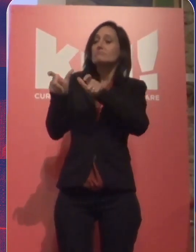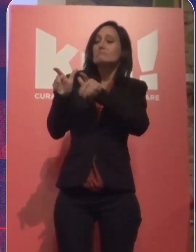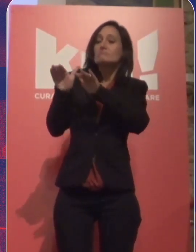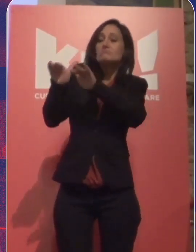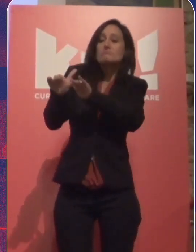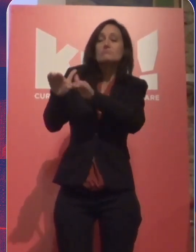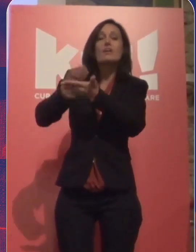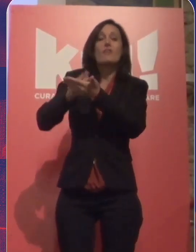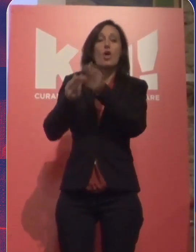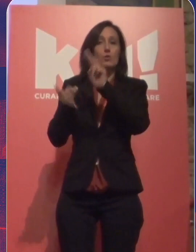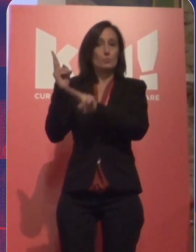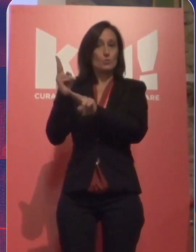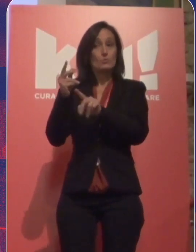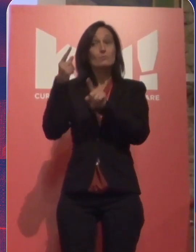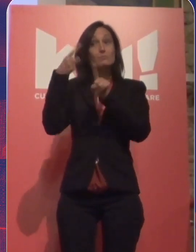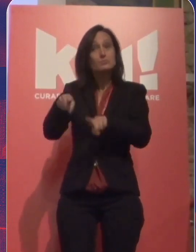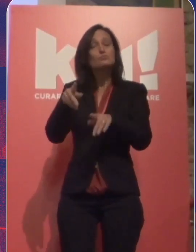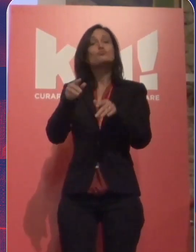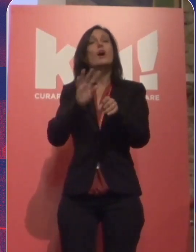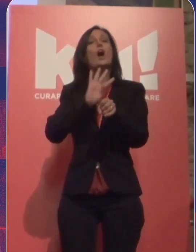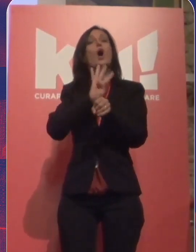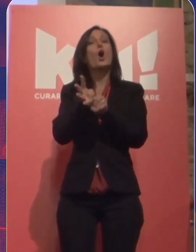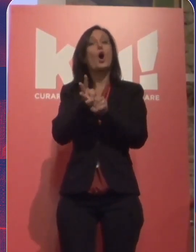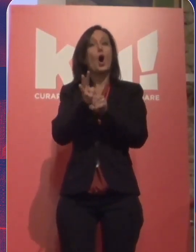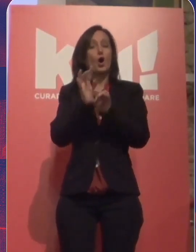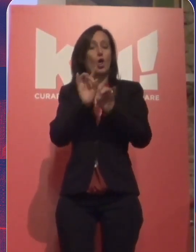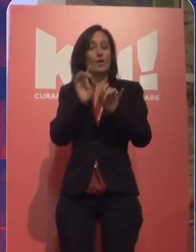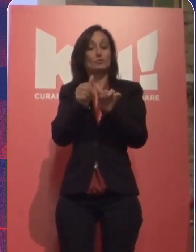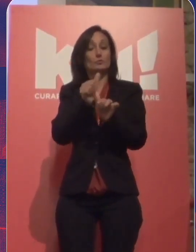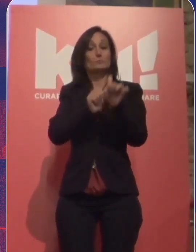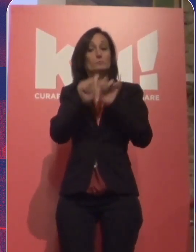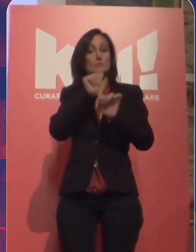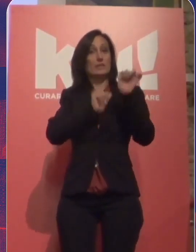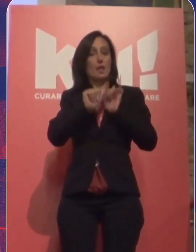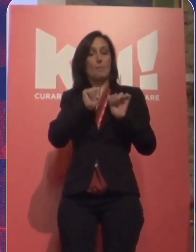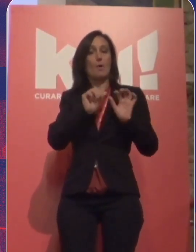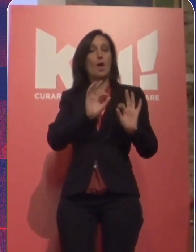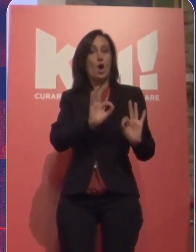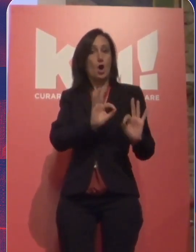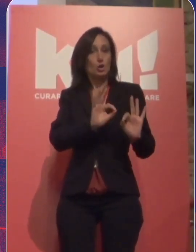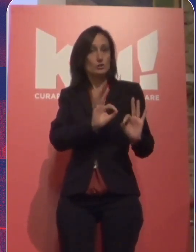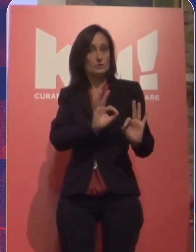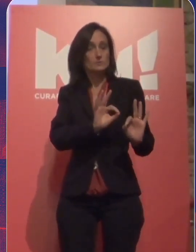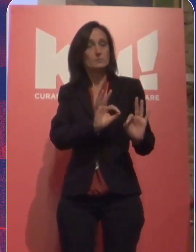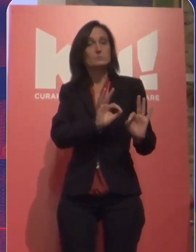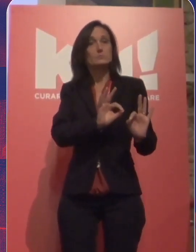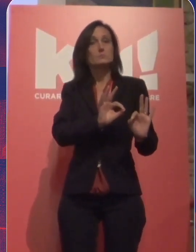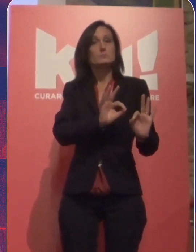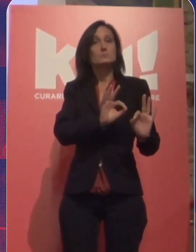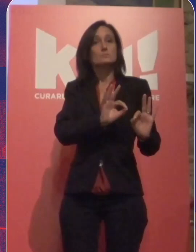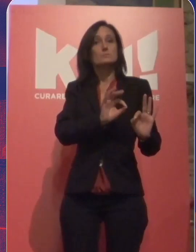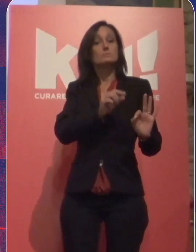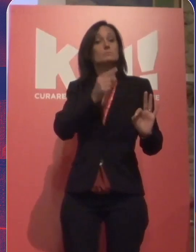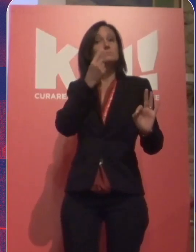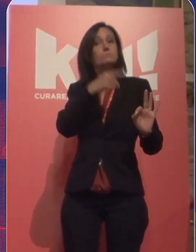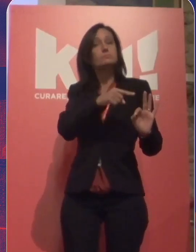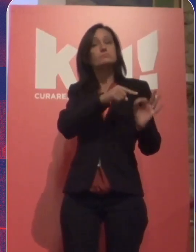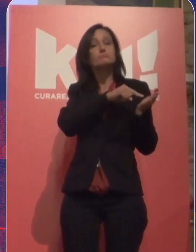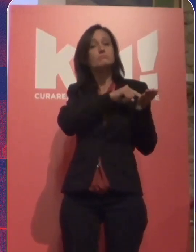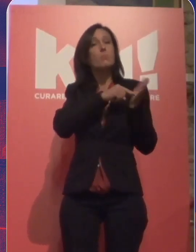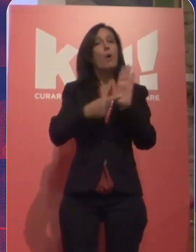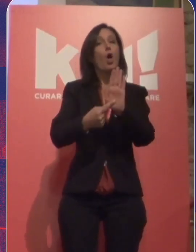così in luce se posso dire ancora nel modo ancora più semplice metteva in luce diciamo una doppietta fondamentale